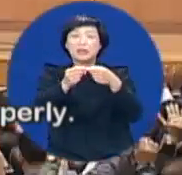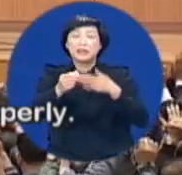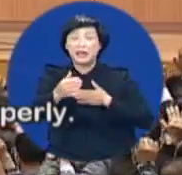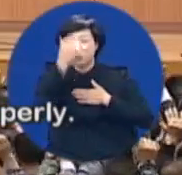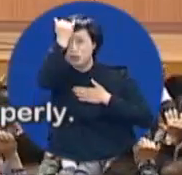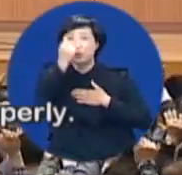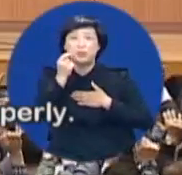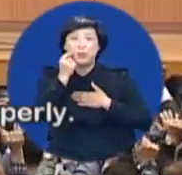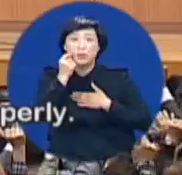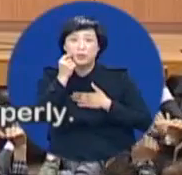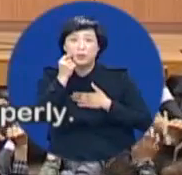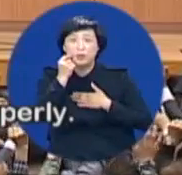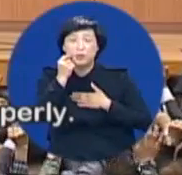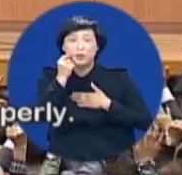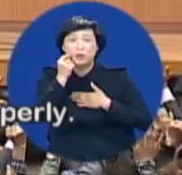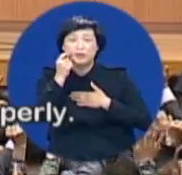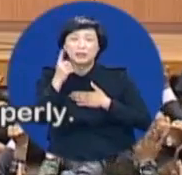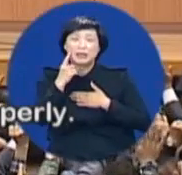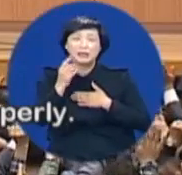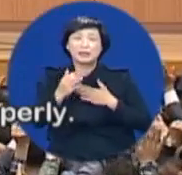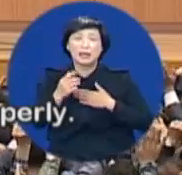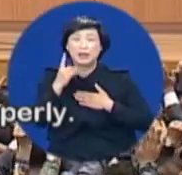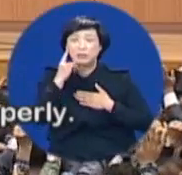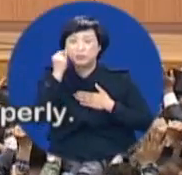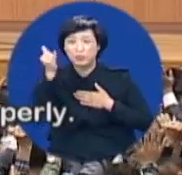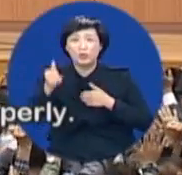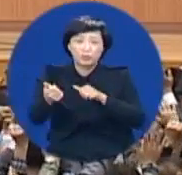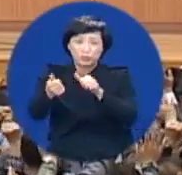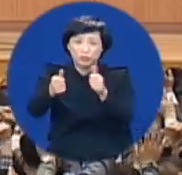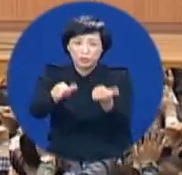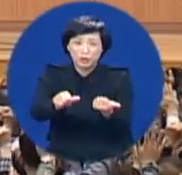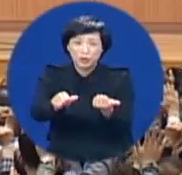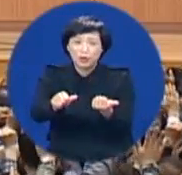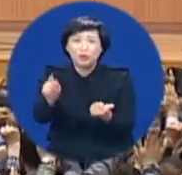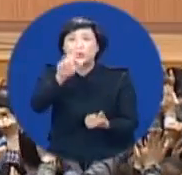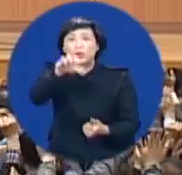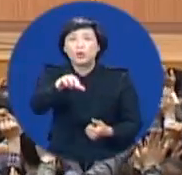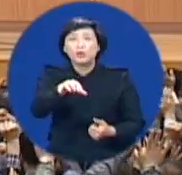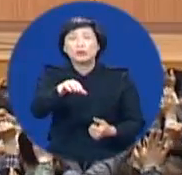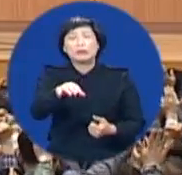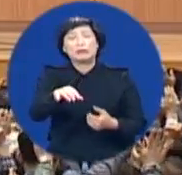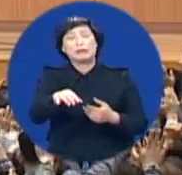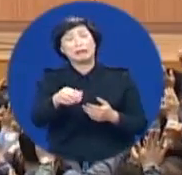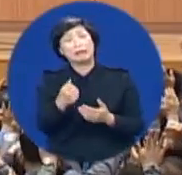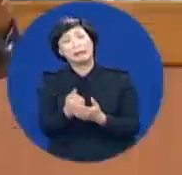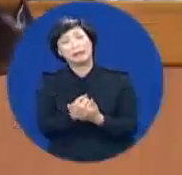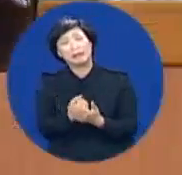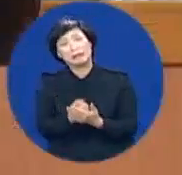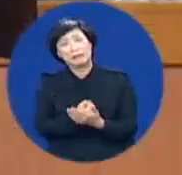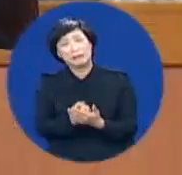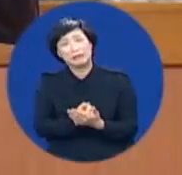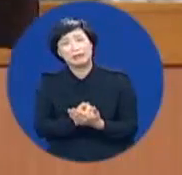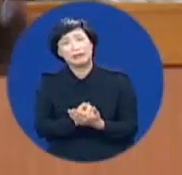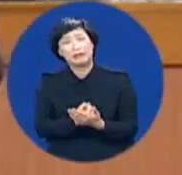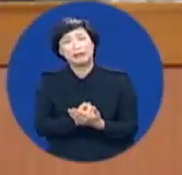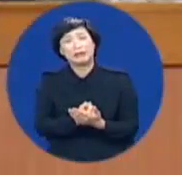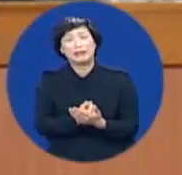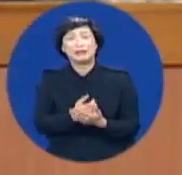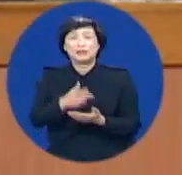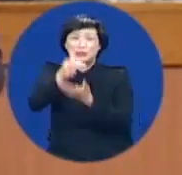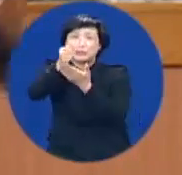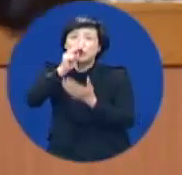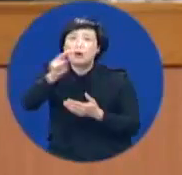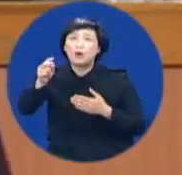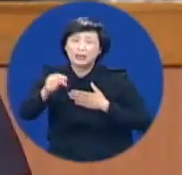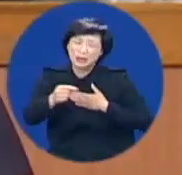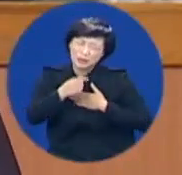효도 못하고 우리 어머니 우리 아버지 세상 떠서 어디가 계신지 모릅니다. 주여 간절히